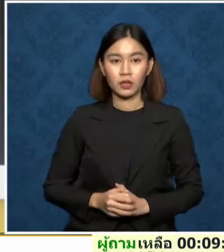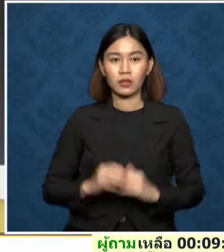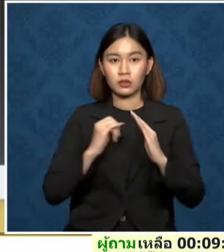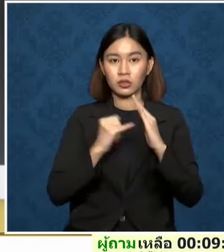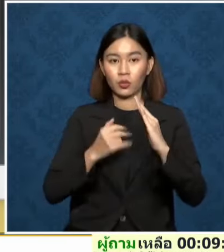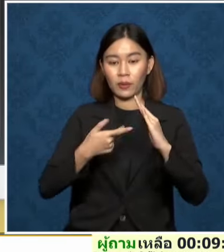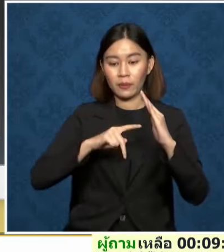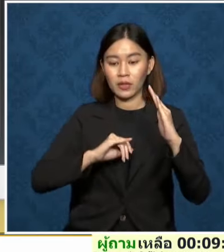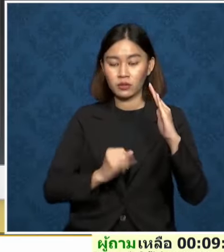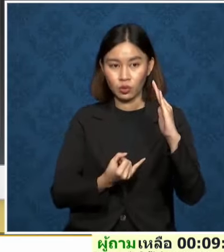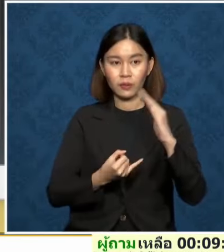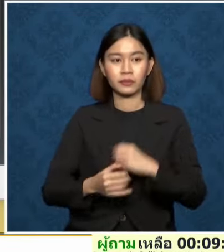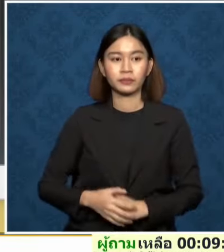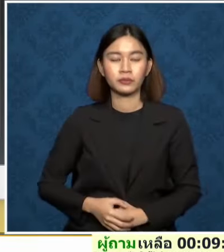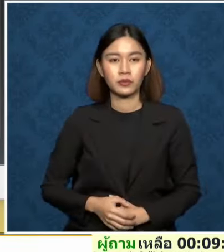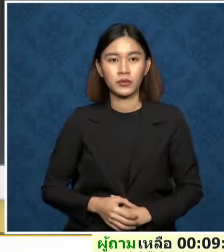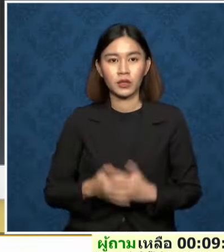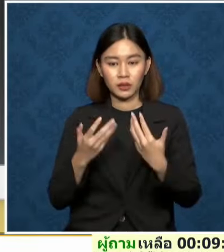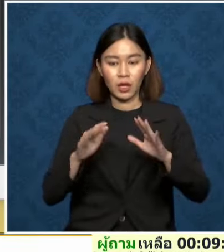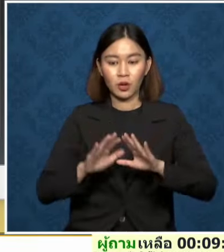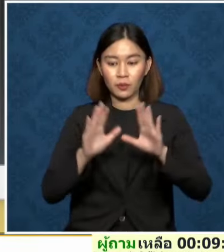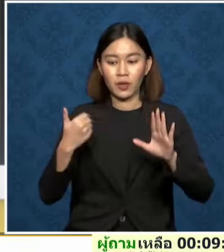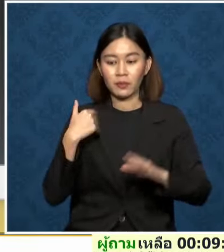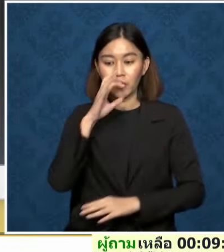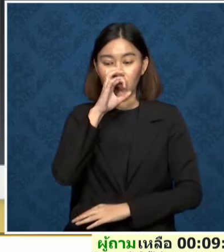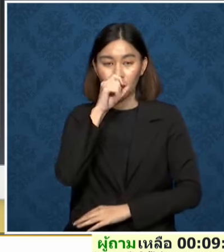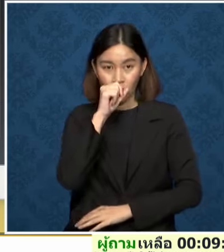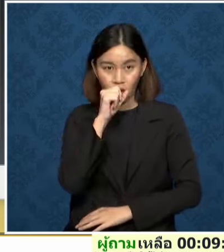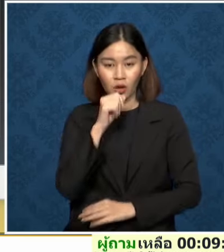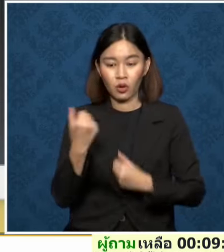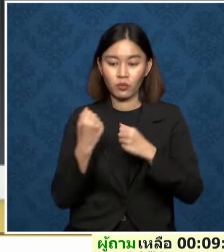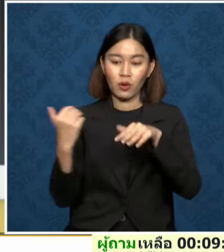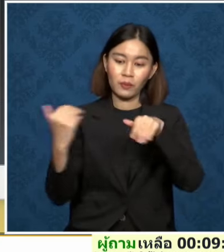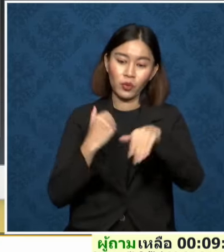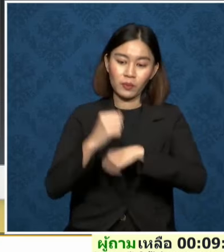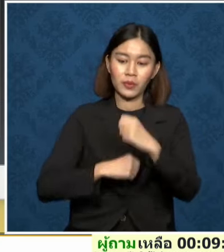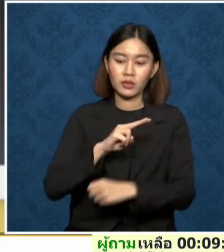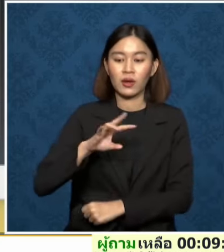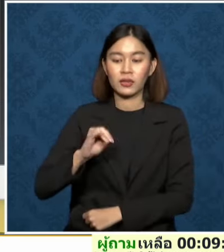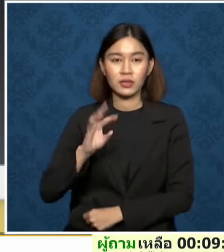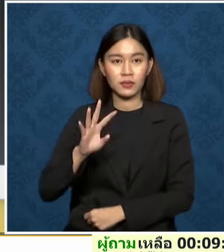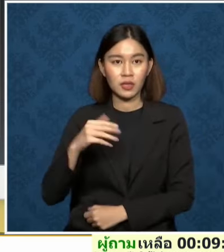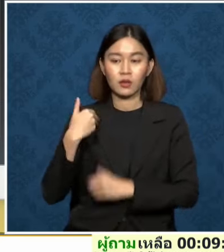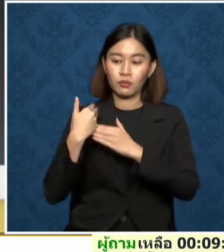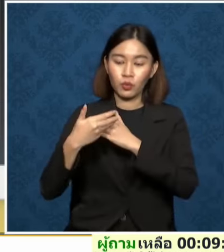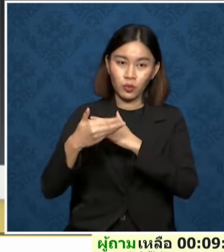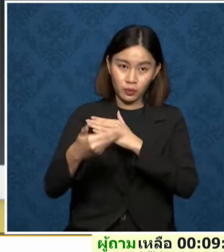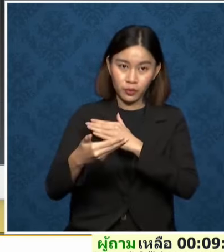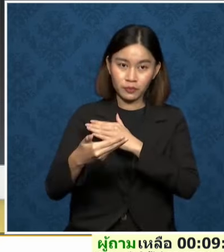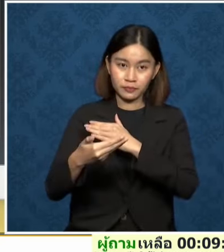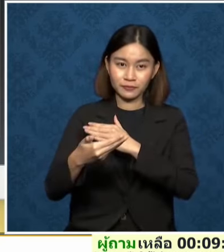ของจัหวดประจวบ คิลิ คัน and masters abroad.แล้วกจะเปิดให้มีการทดลองใช้ในปี 2574 นะคะยาวไปถึง